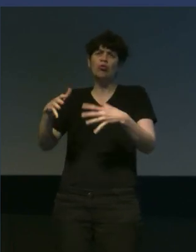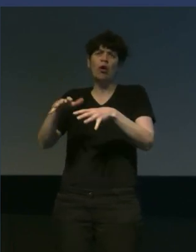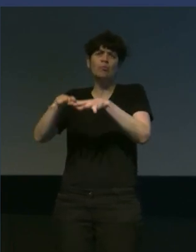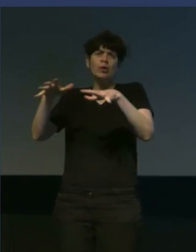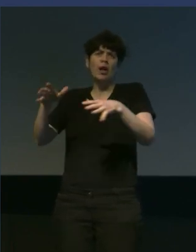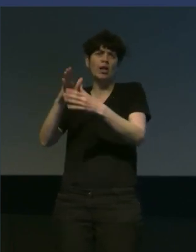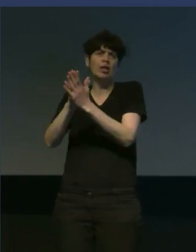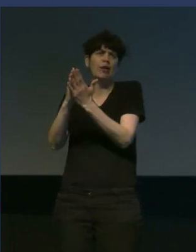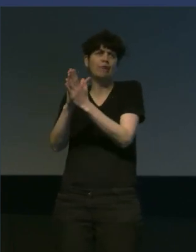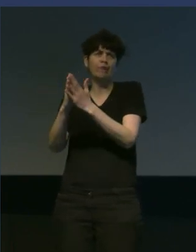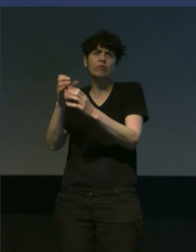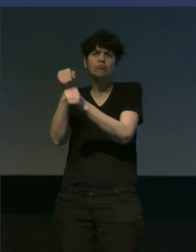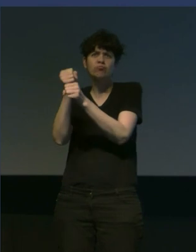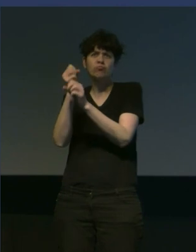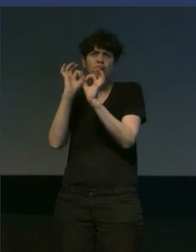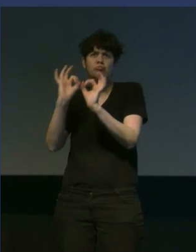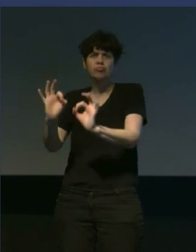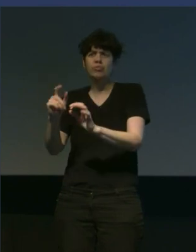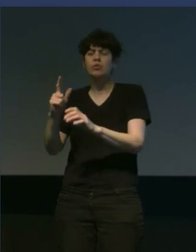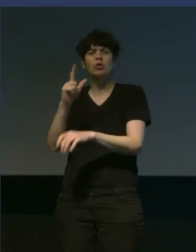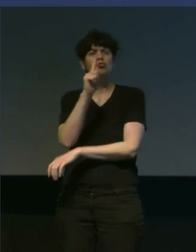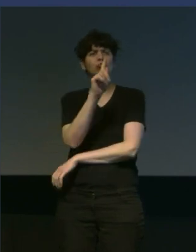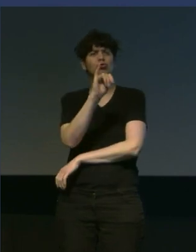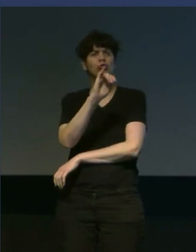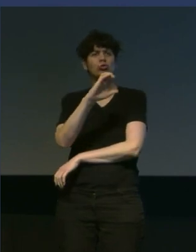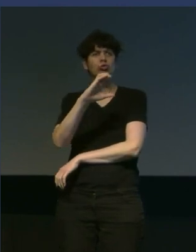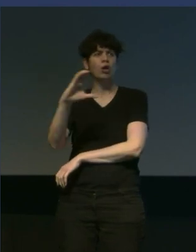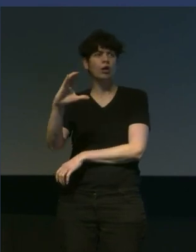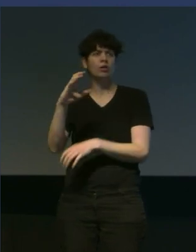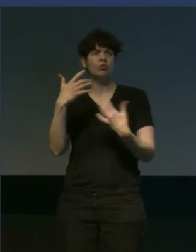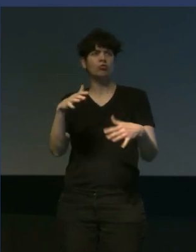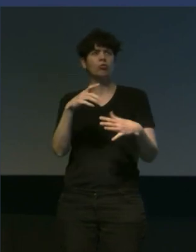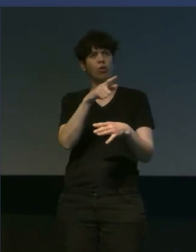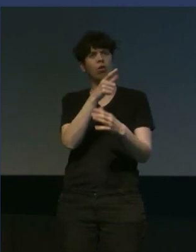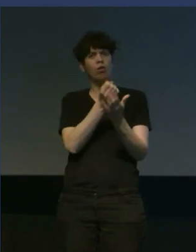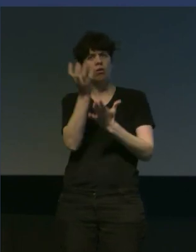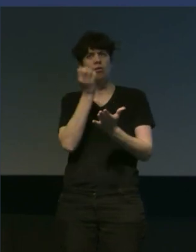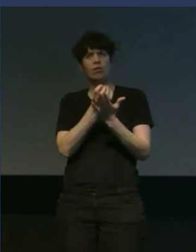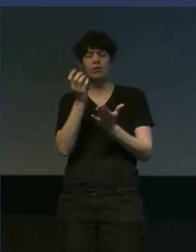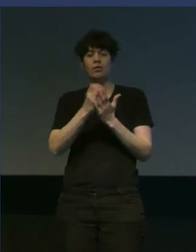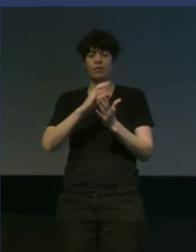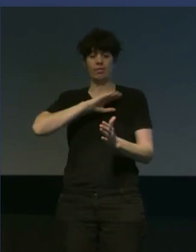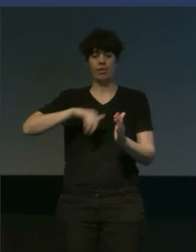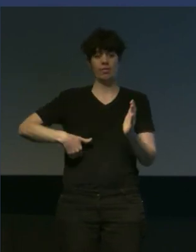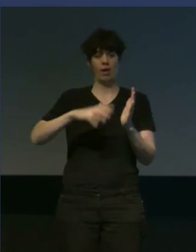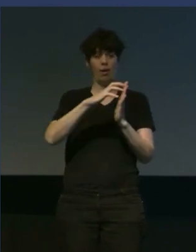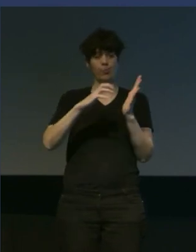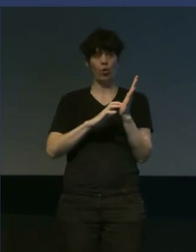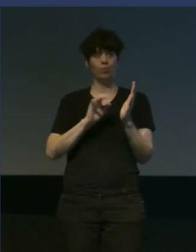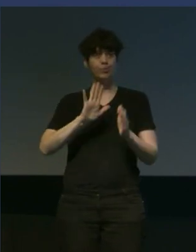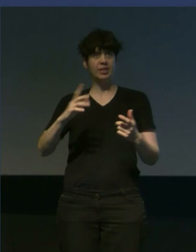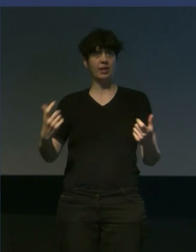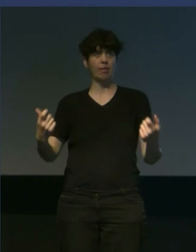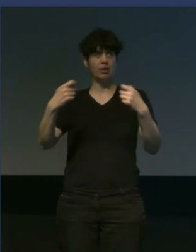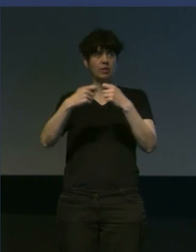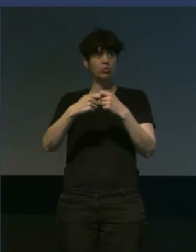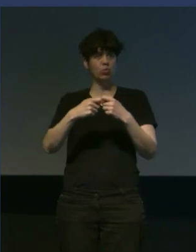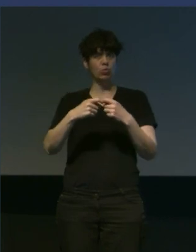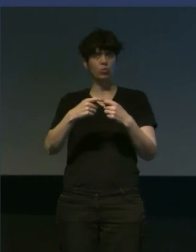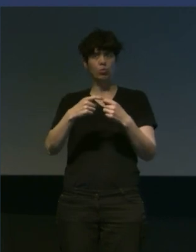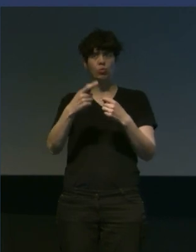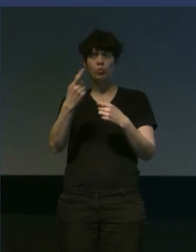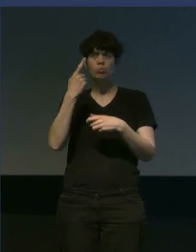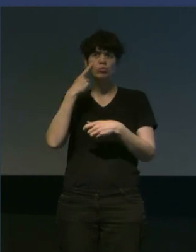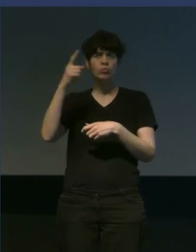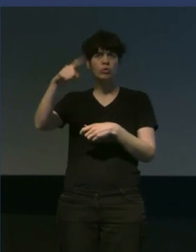boulot. Le GIEC donne déjà tout un tas d'invitations, notamment le dernier rapport sur l'adaptation en destination des pouvoirs publics